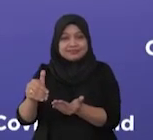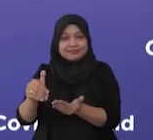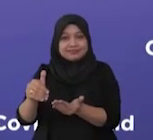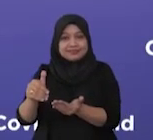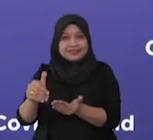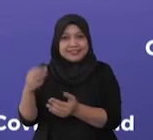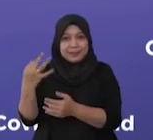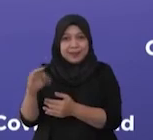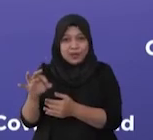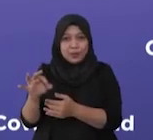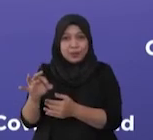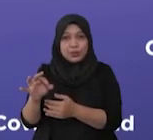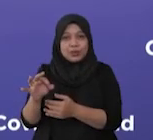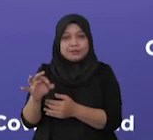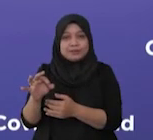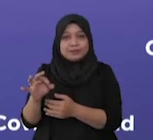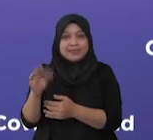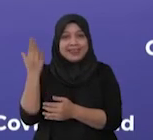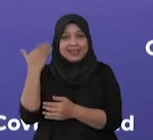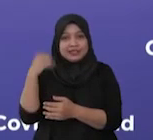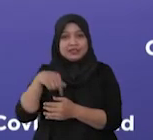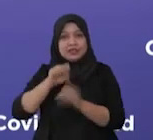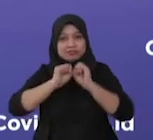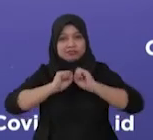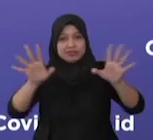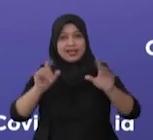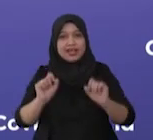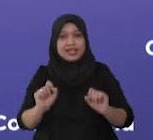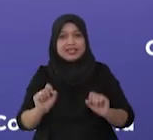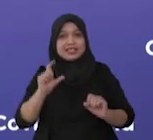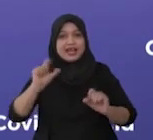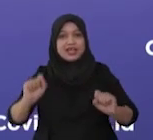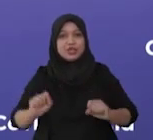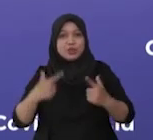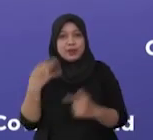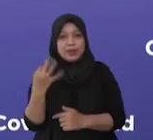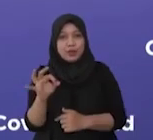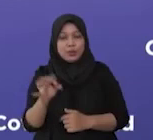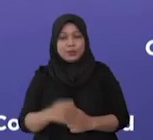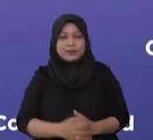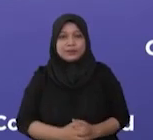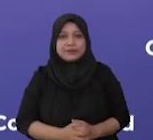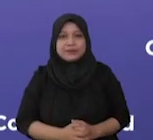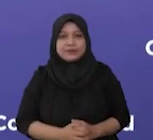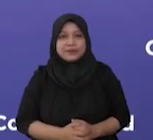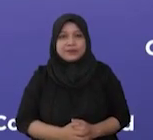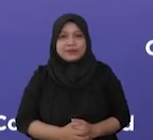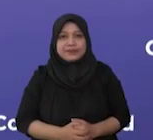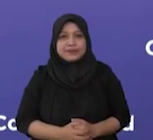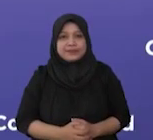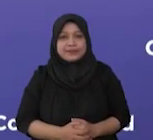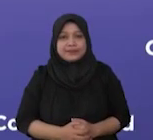yang kemudian kita katakan tadi sebagai hidup yang baru artinya cara